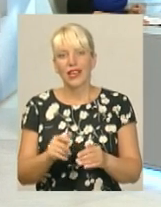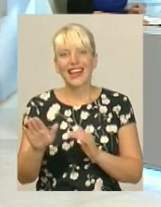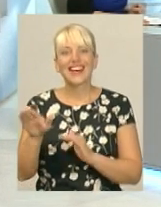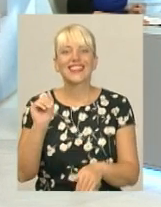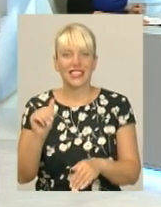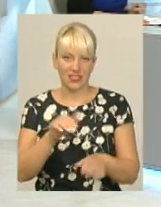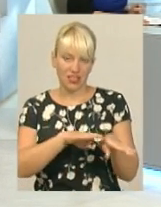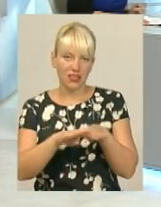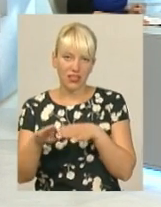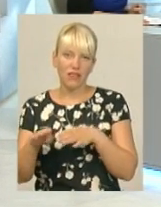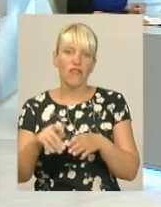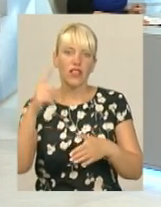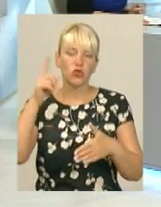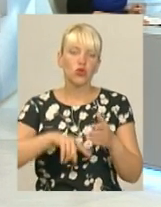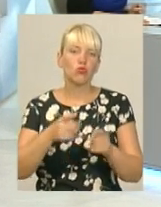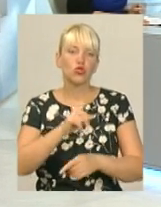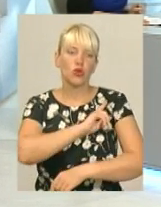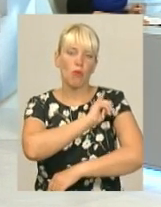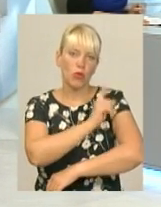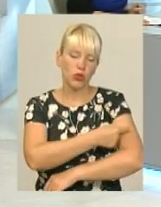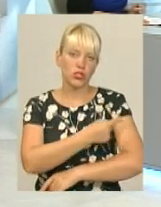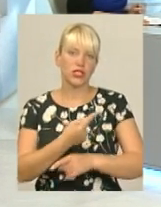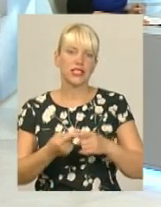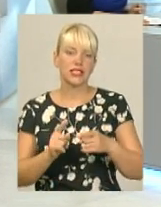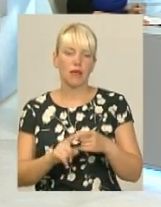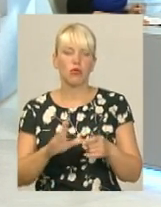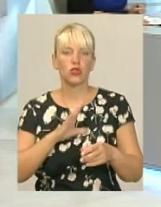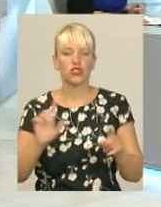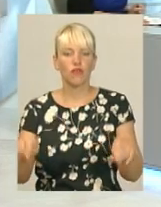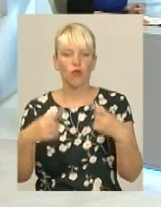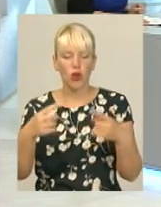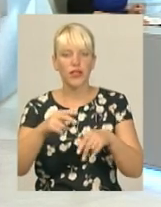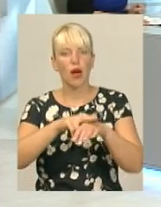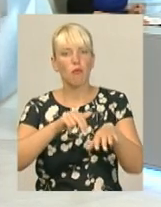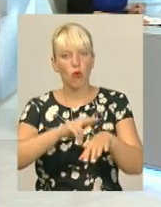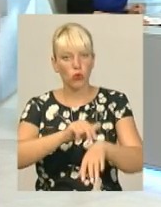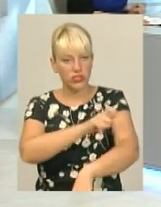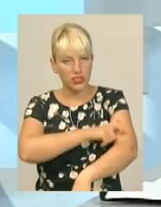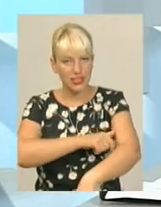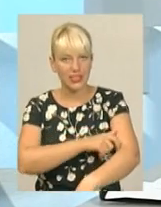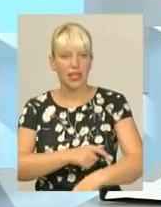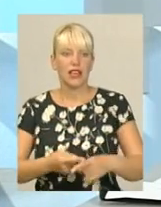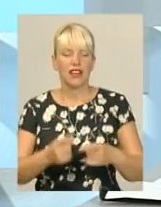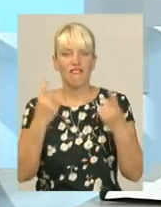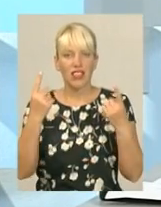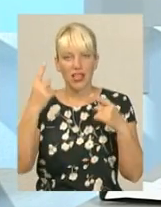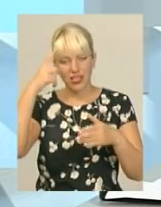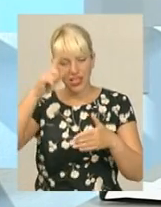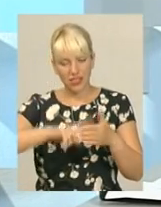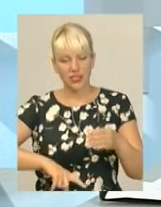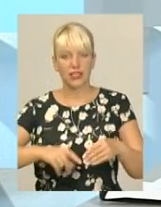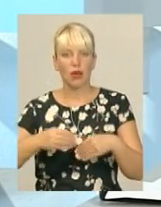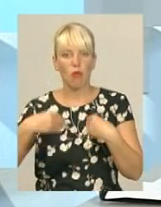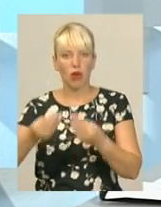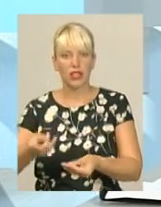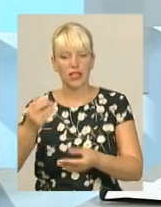такий потужний був іміджовий хід, це створення патрульної поліції. Великі надії ми покладали і покладаємо